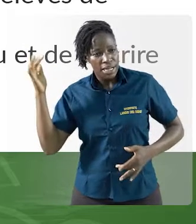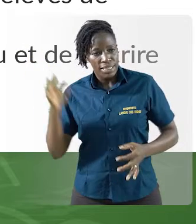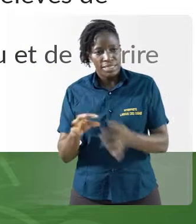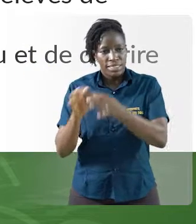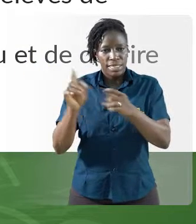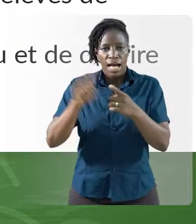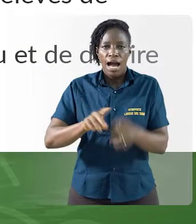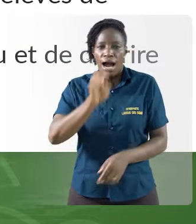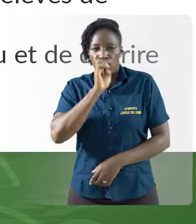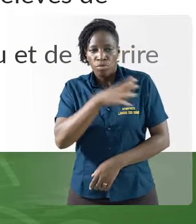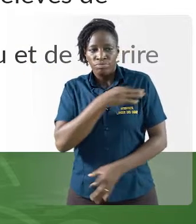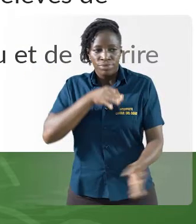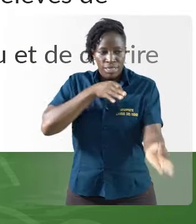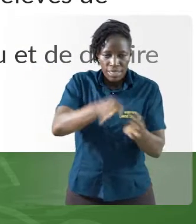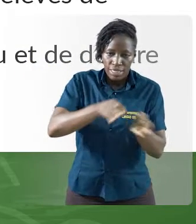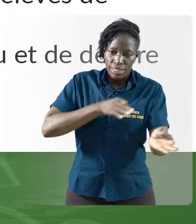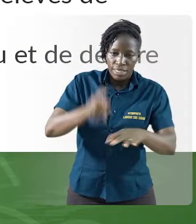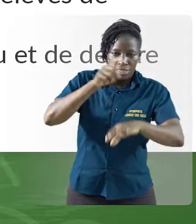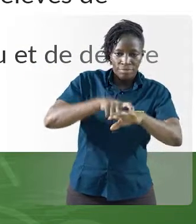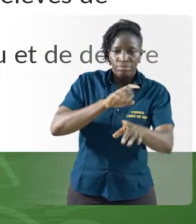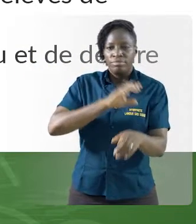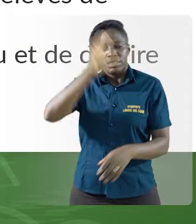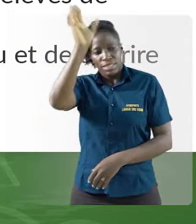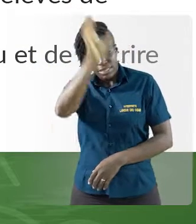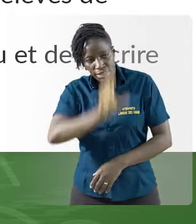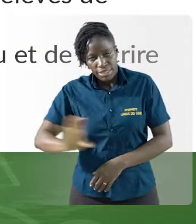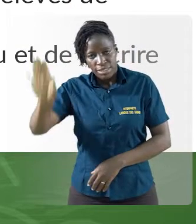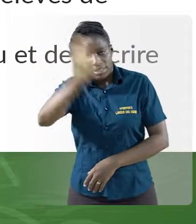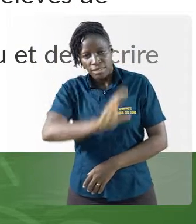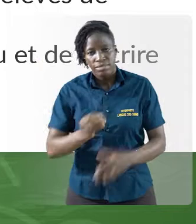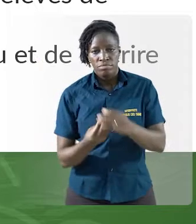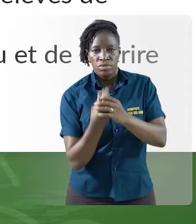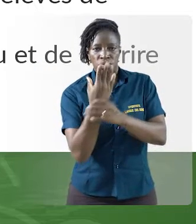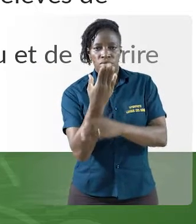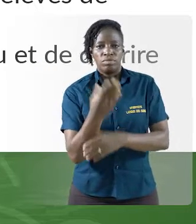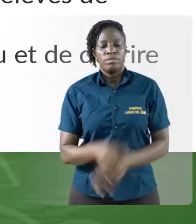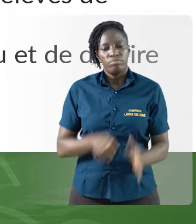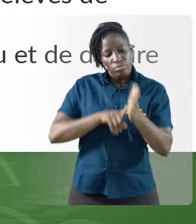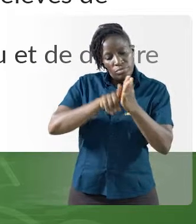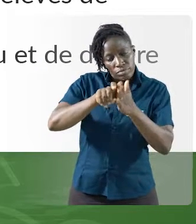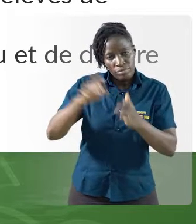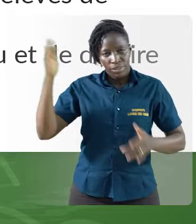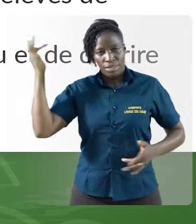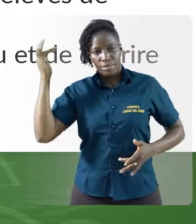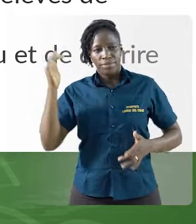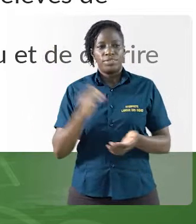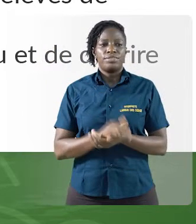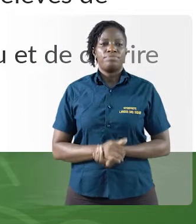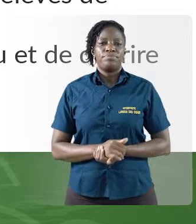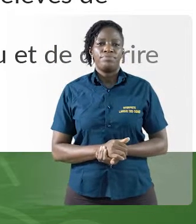l'eau et de décrire le cycle de développement de leurs agents pathogènes.